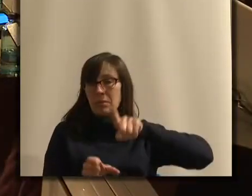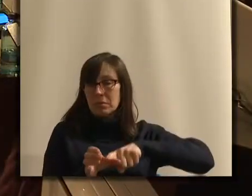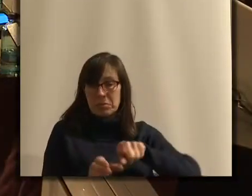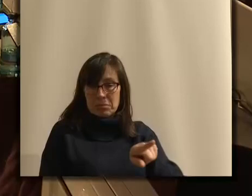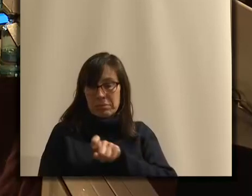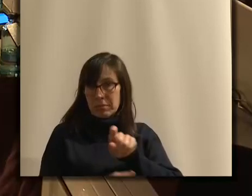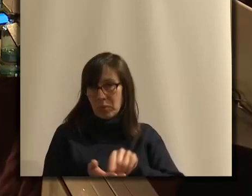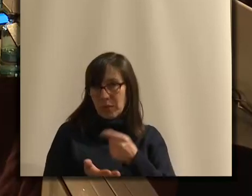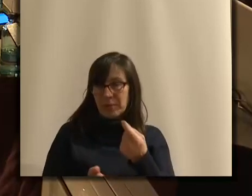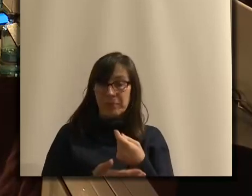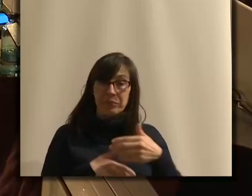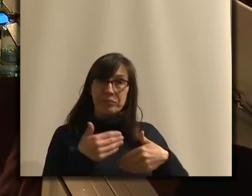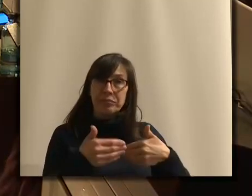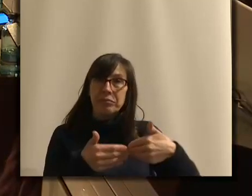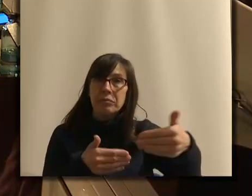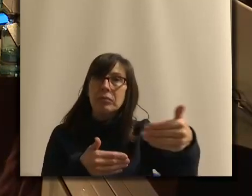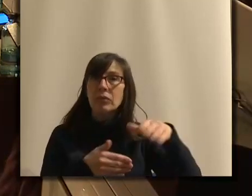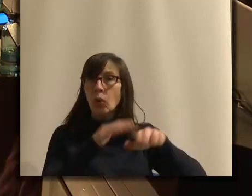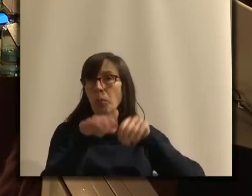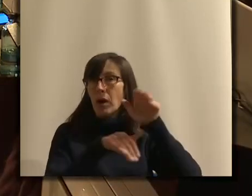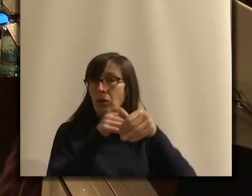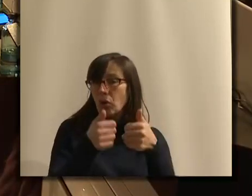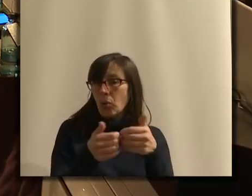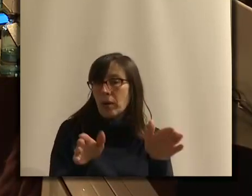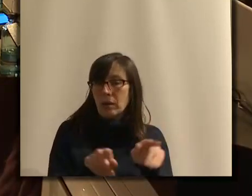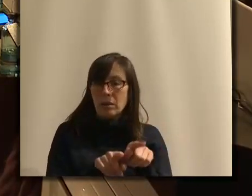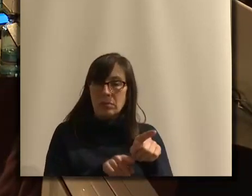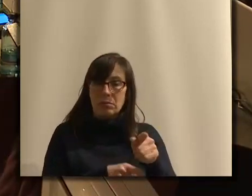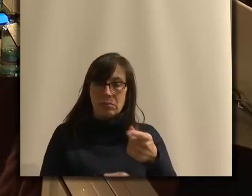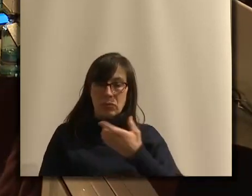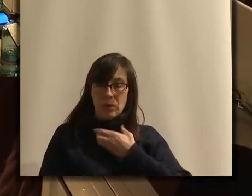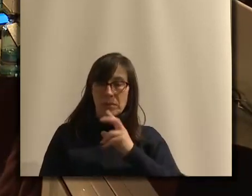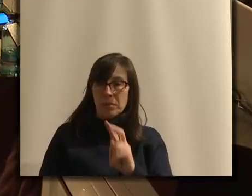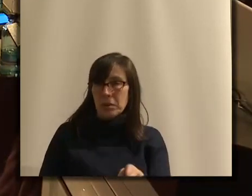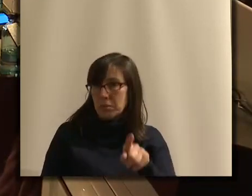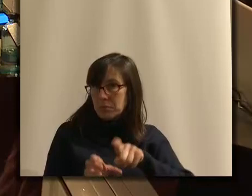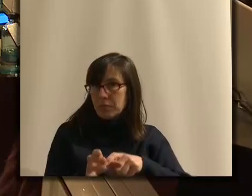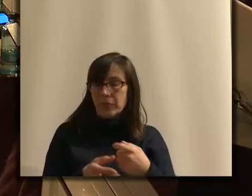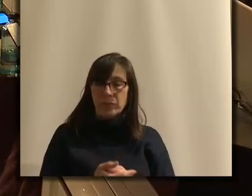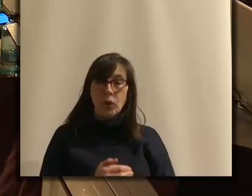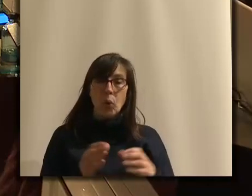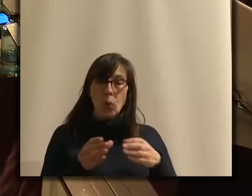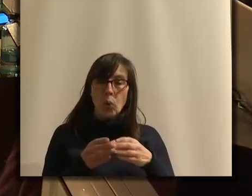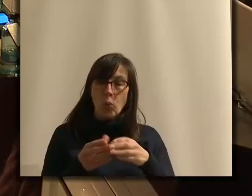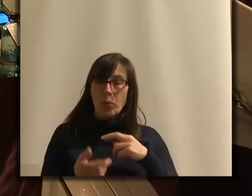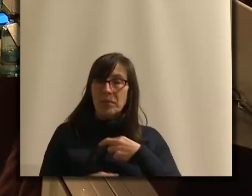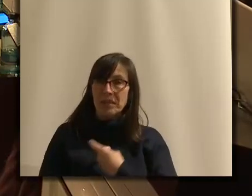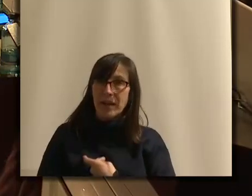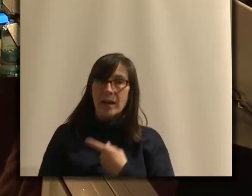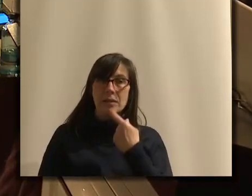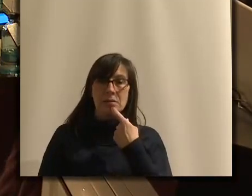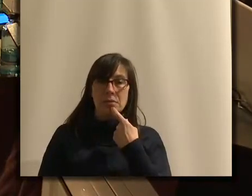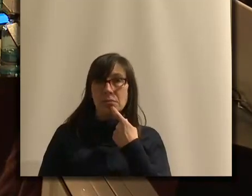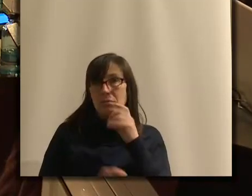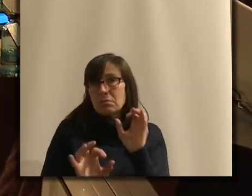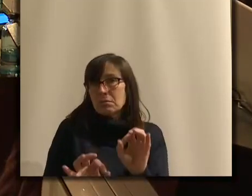en aquest cas hi ha una convocatòria ara oberta en la qual l'Ajuntament de Vic evidentment s'hi acollirà, i el col·lectiu de persones trans és un dels col·lectius